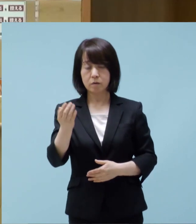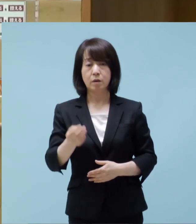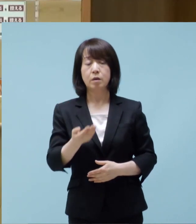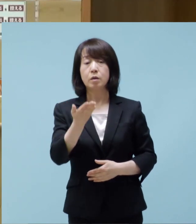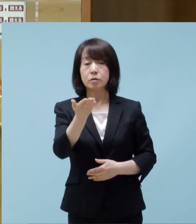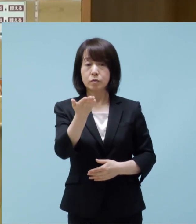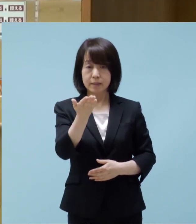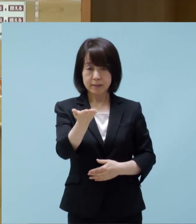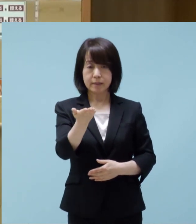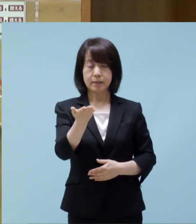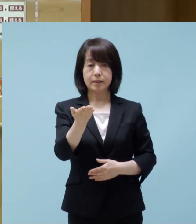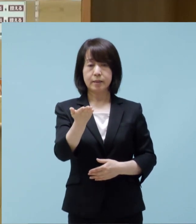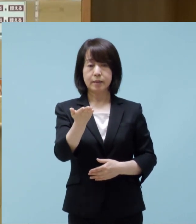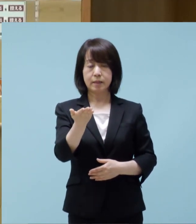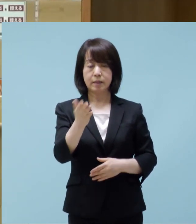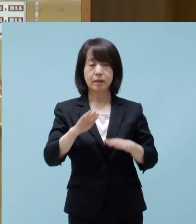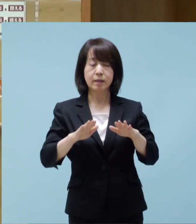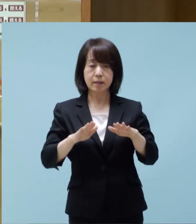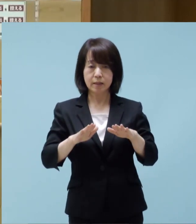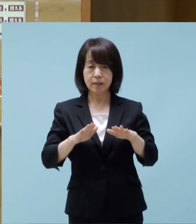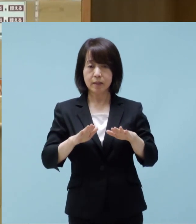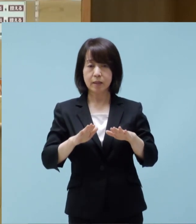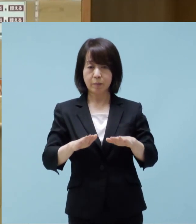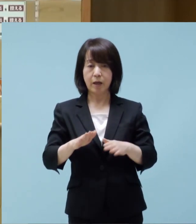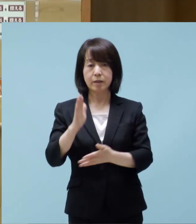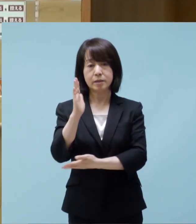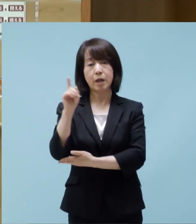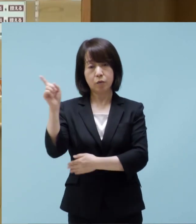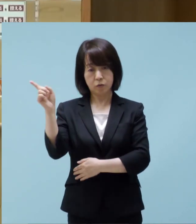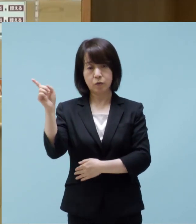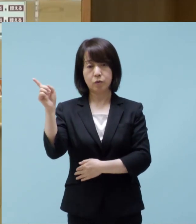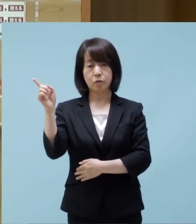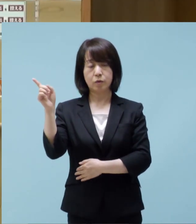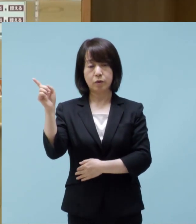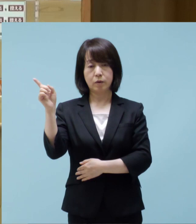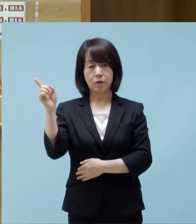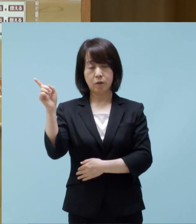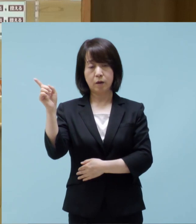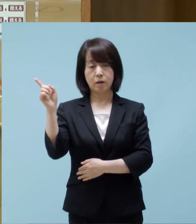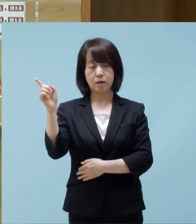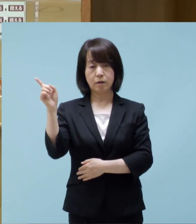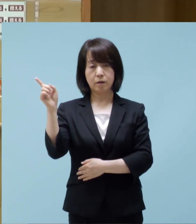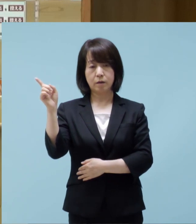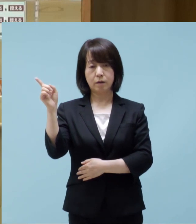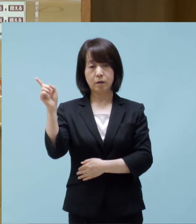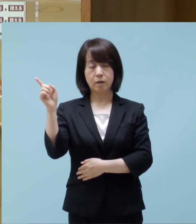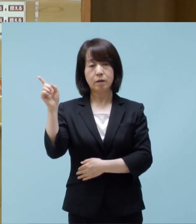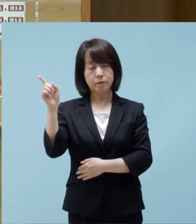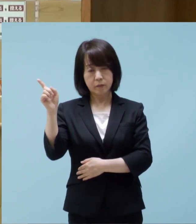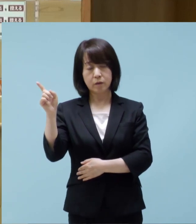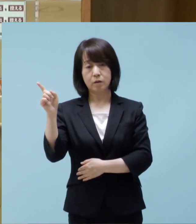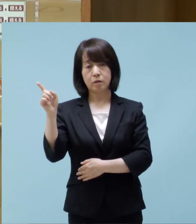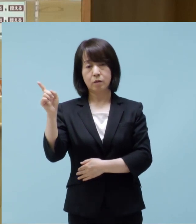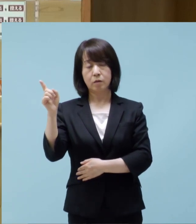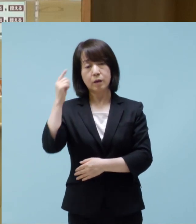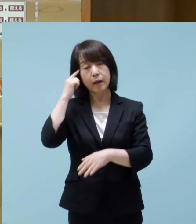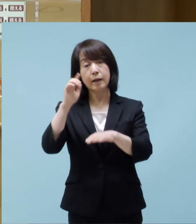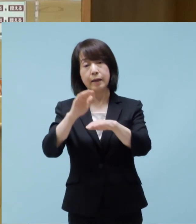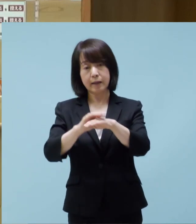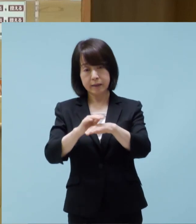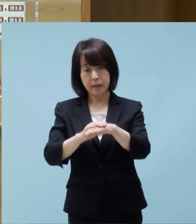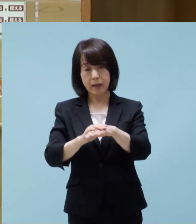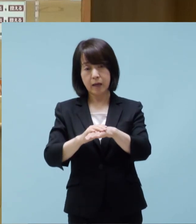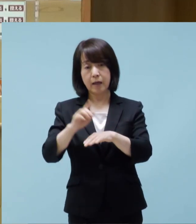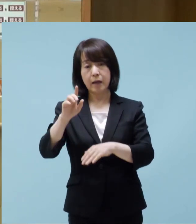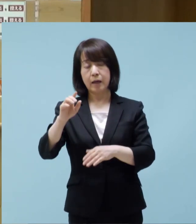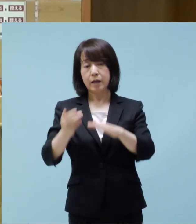ね、今、政府の方では、国の1万人っていう方針と